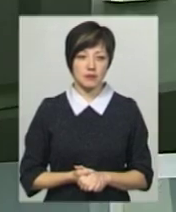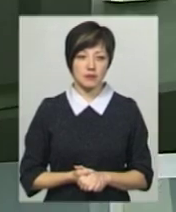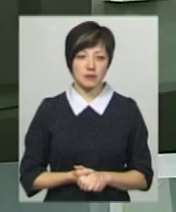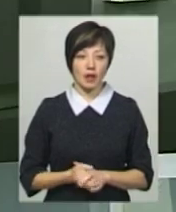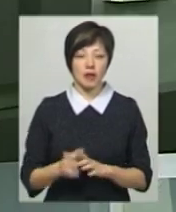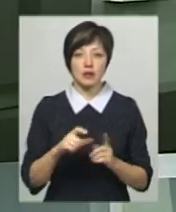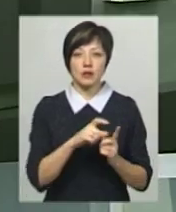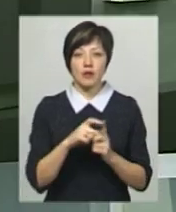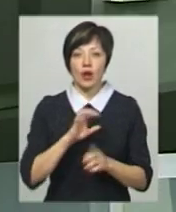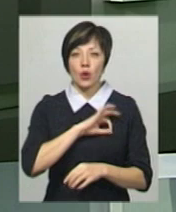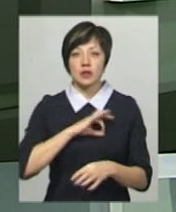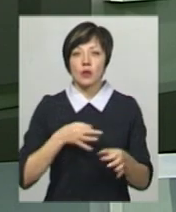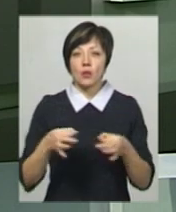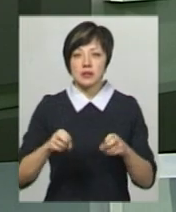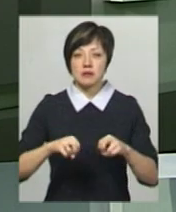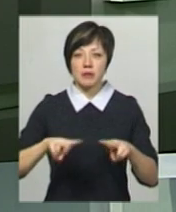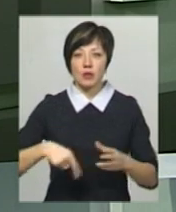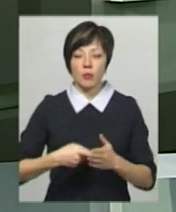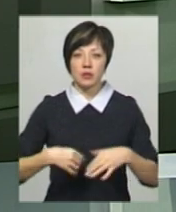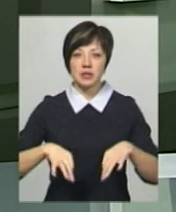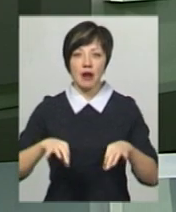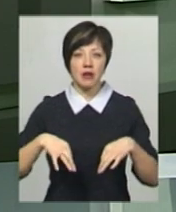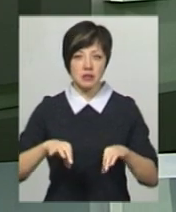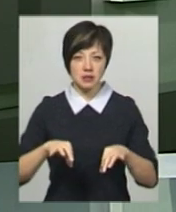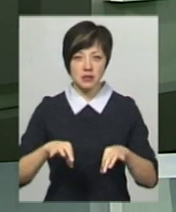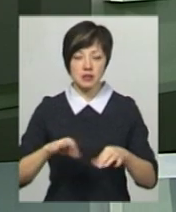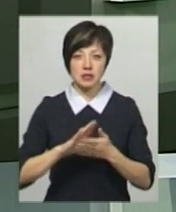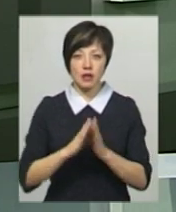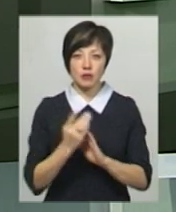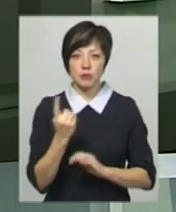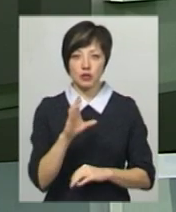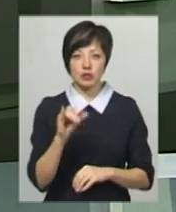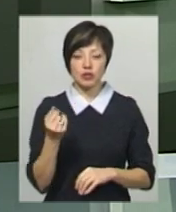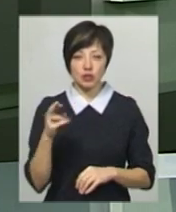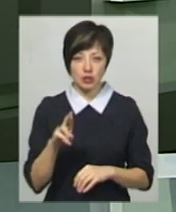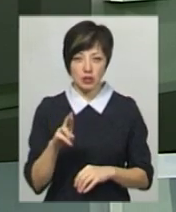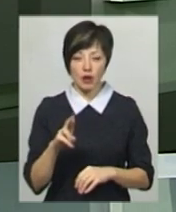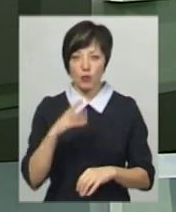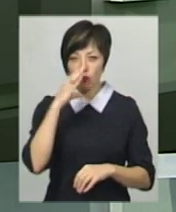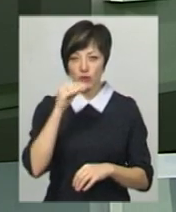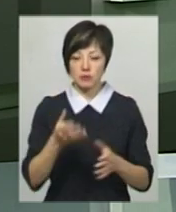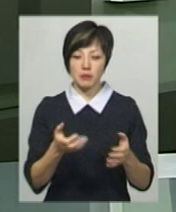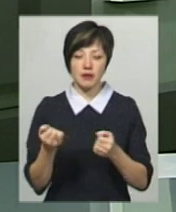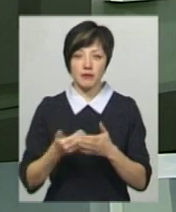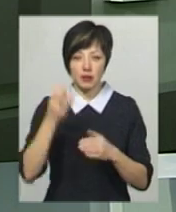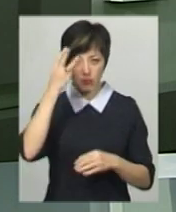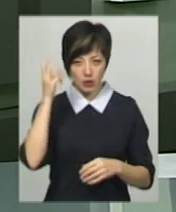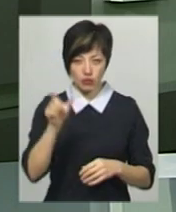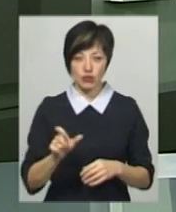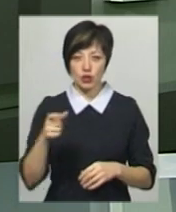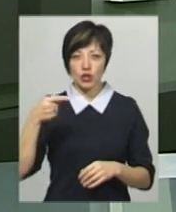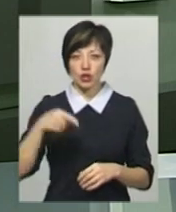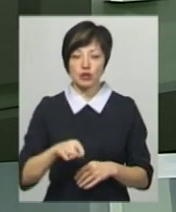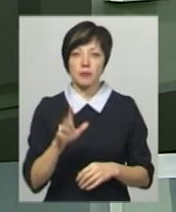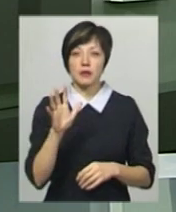За словами юрисконсульта «Спецкомунтранс» Євгенії Смолієнко, станом на 1 січня екобус прийняв від хмельничан